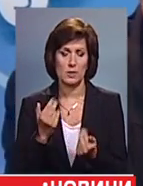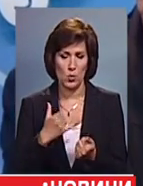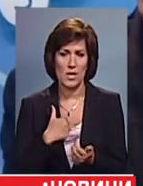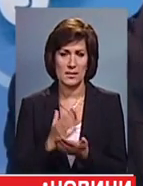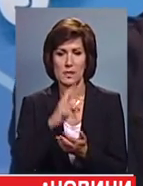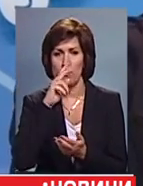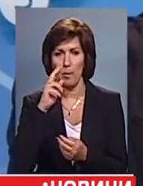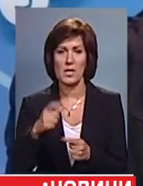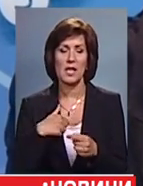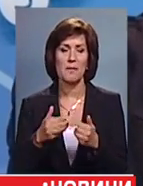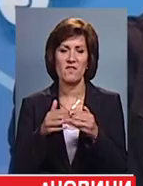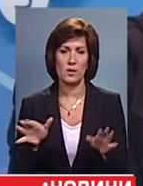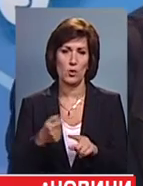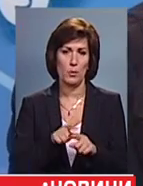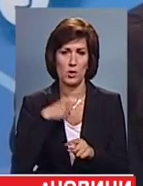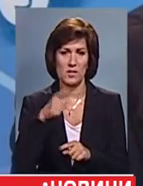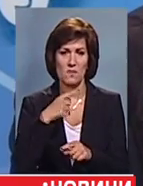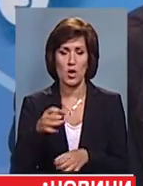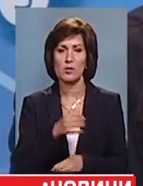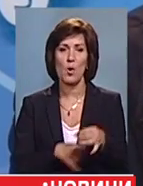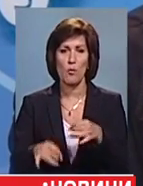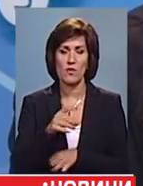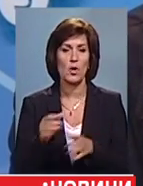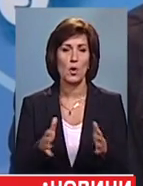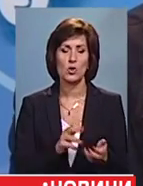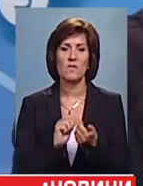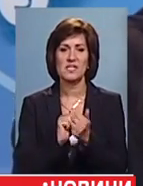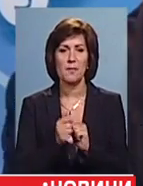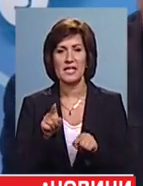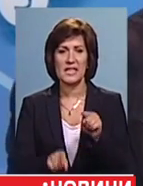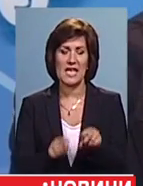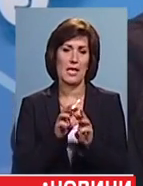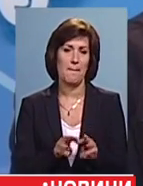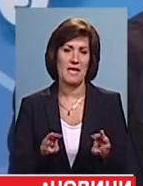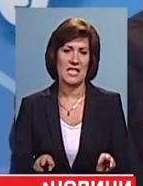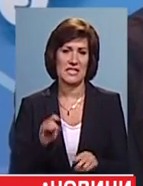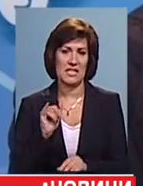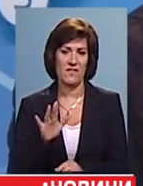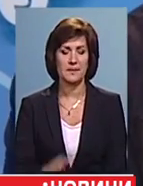є помилки, але ми відкрито про це кажемо, обговорюємо це і готові замінити деяких міністрів.